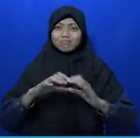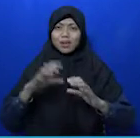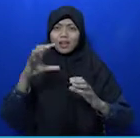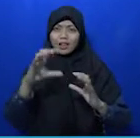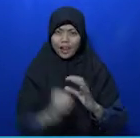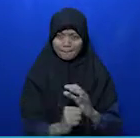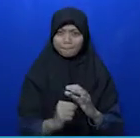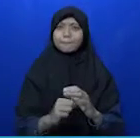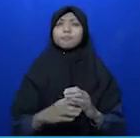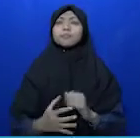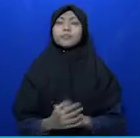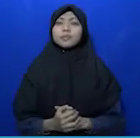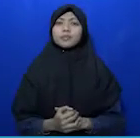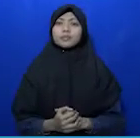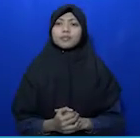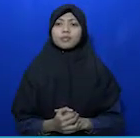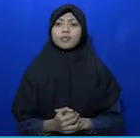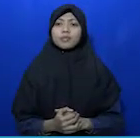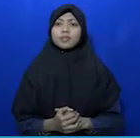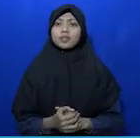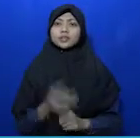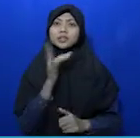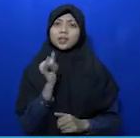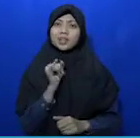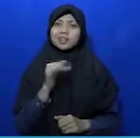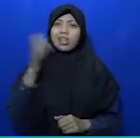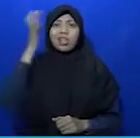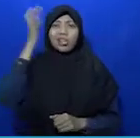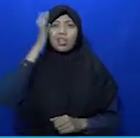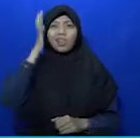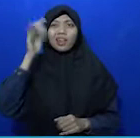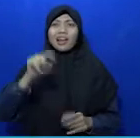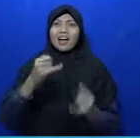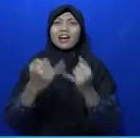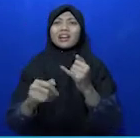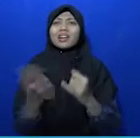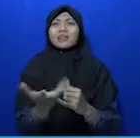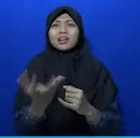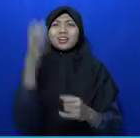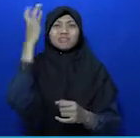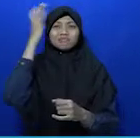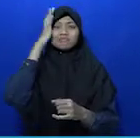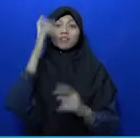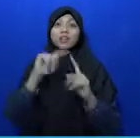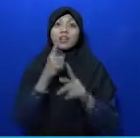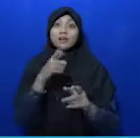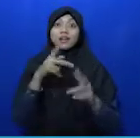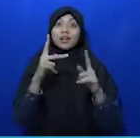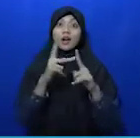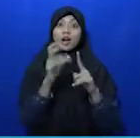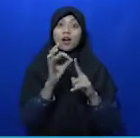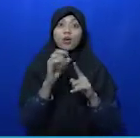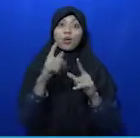dan selama ini tidak pernah terlihat ujungnya di mana. Nah, HOA ini adalah